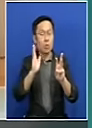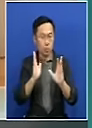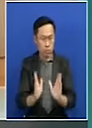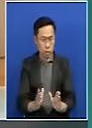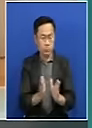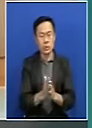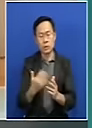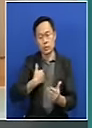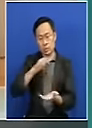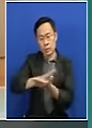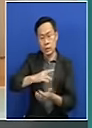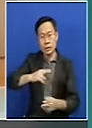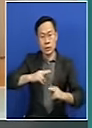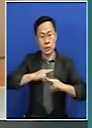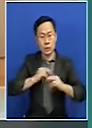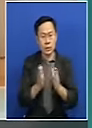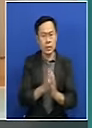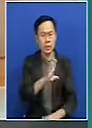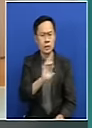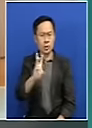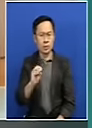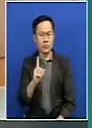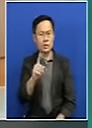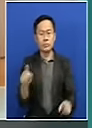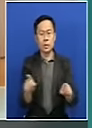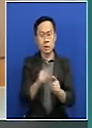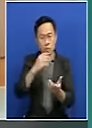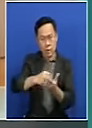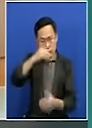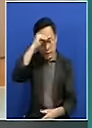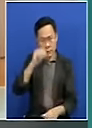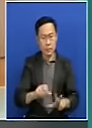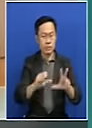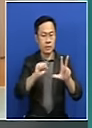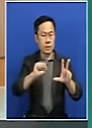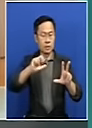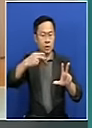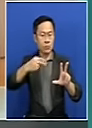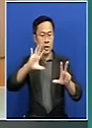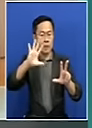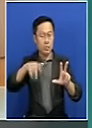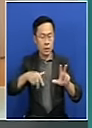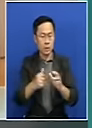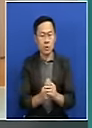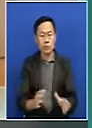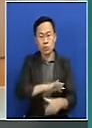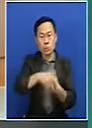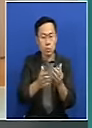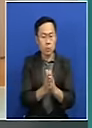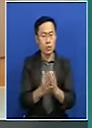เขามี461สถาบันตัวเลขไม่ต่างกันมากมีนักเรียน 300,000 กว่าคนถ้ามารวมกันจะมีทั้ง